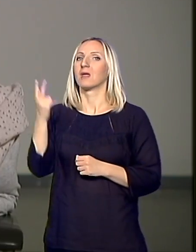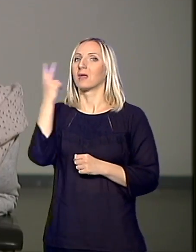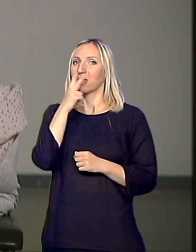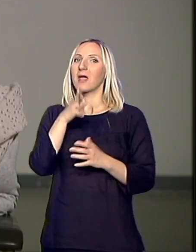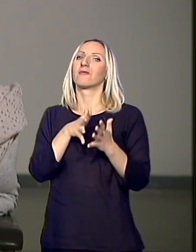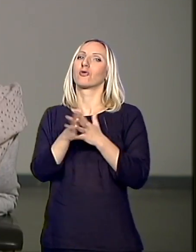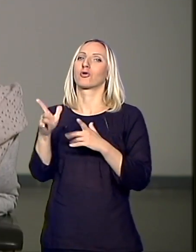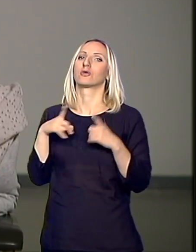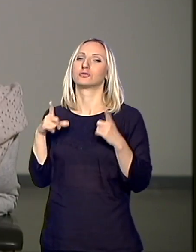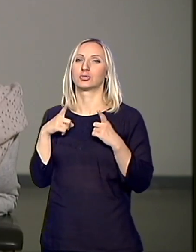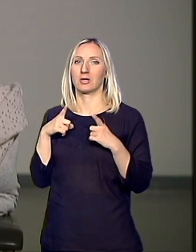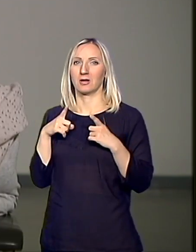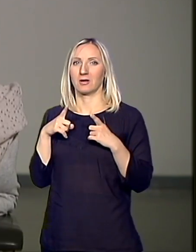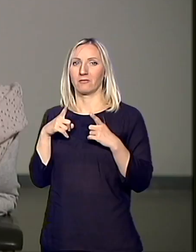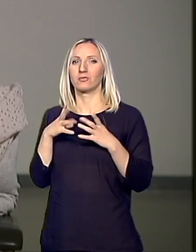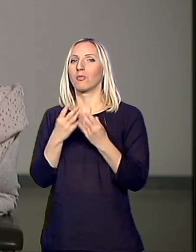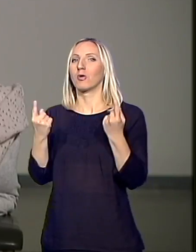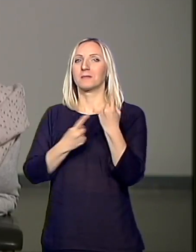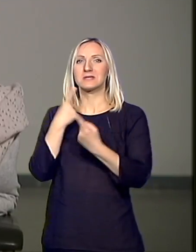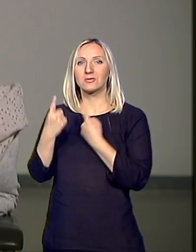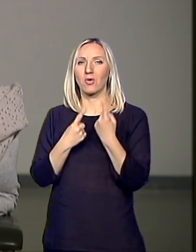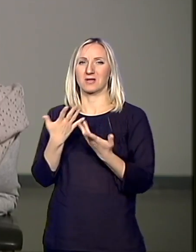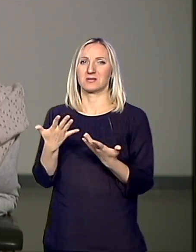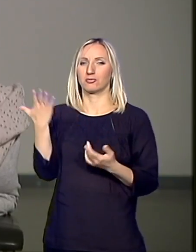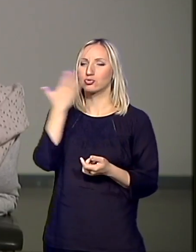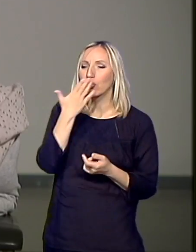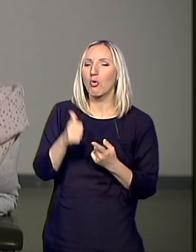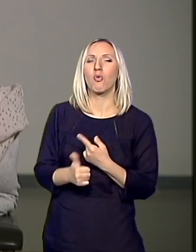kroz život u novim situacijama, škola,